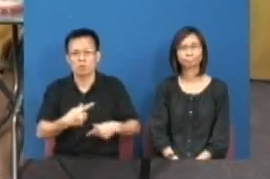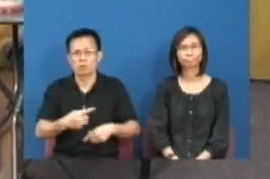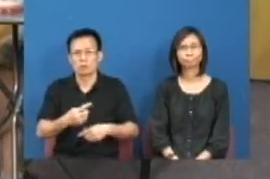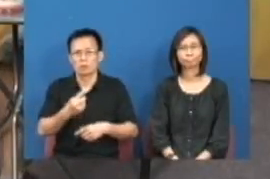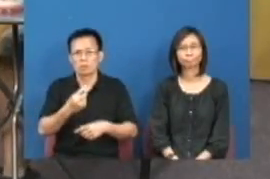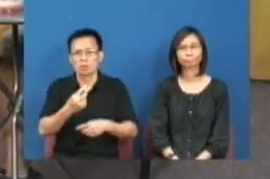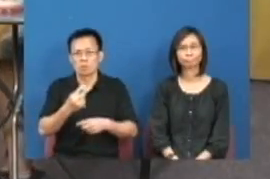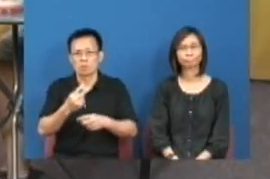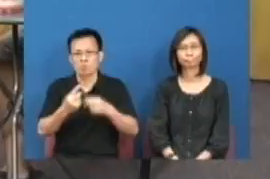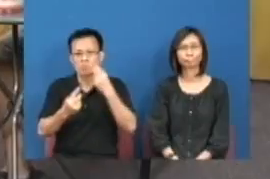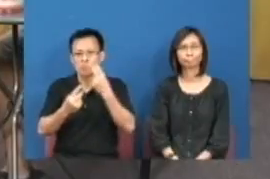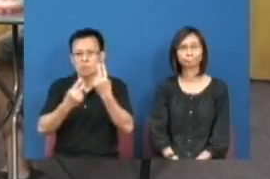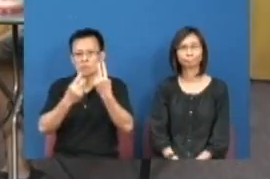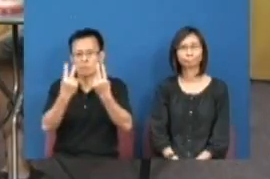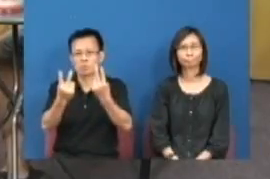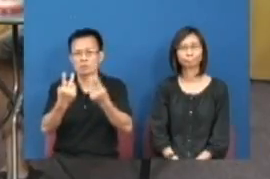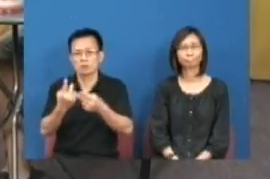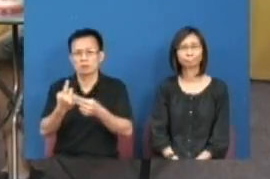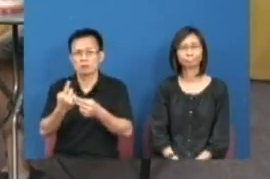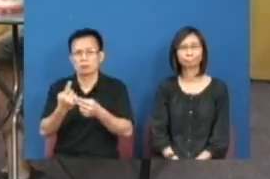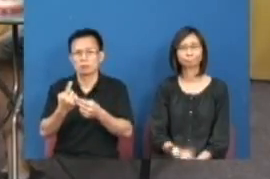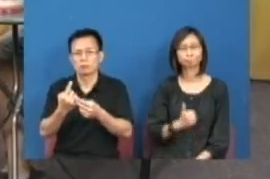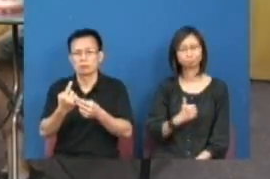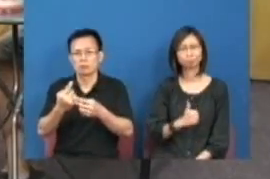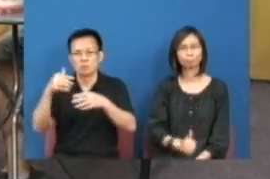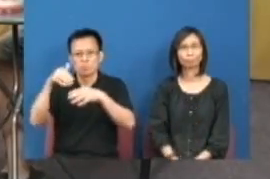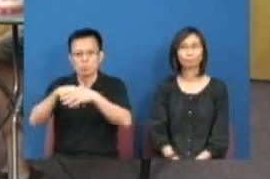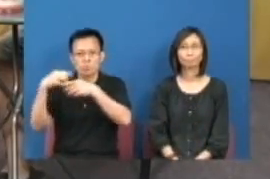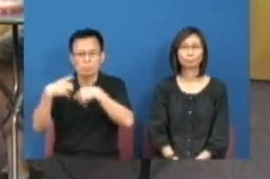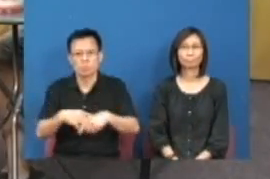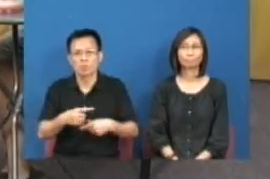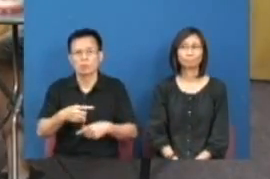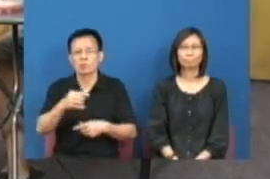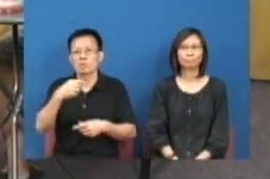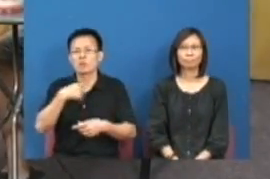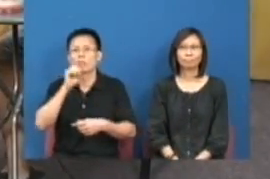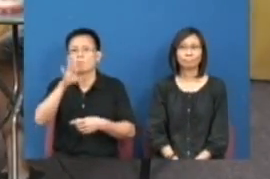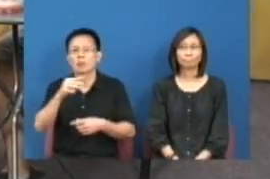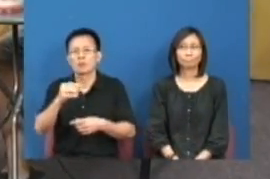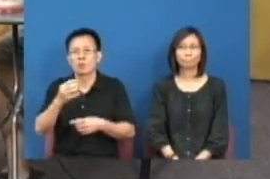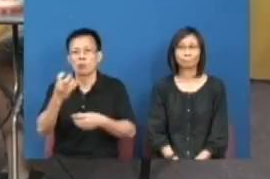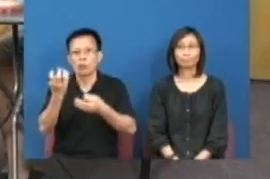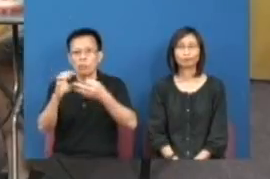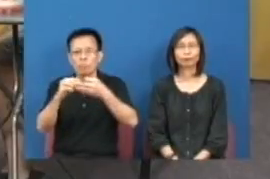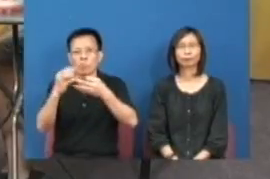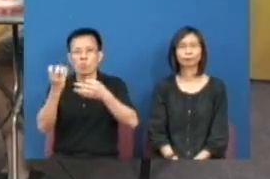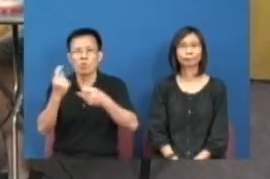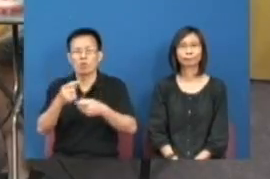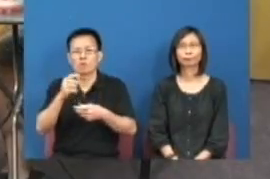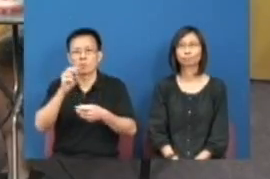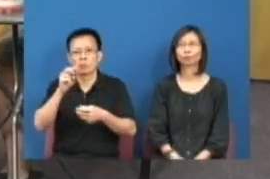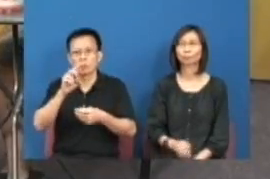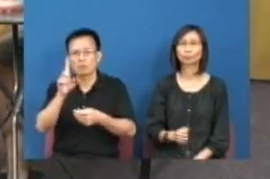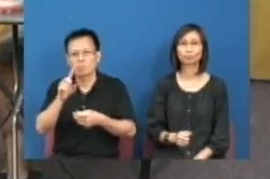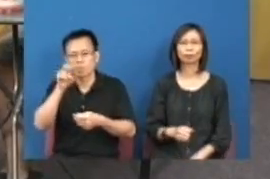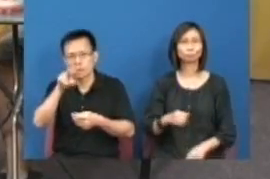民係會選1200個人出嚟投票嘅，竟然間要問啊黃光啊點睇嘅，咁你真係啲咁嘅選舉嚟嘅。 即係 at